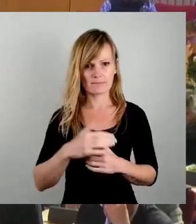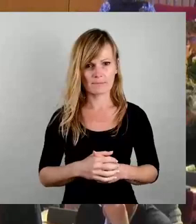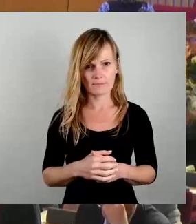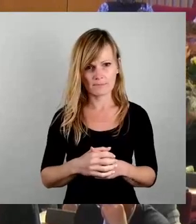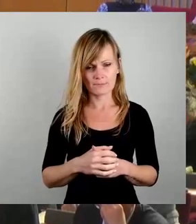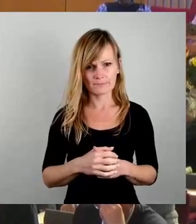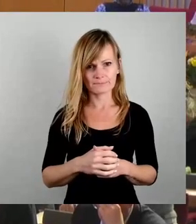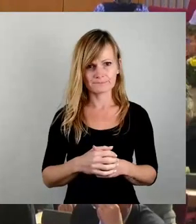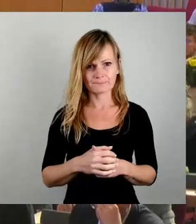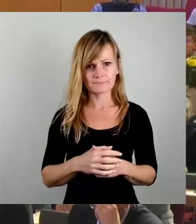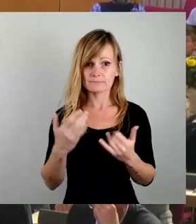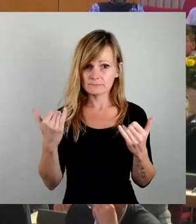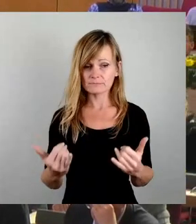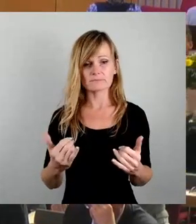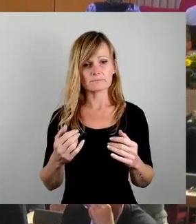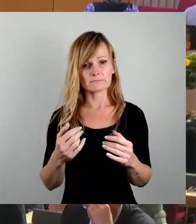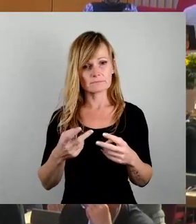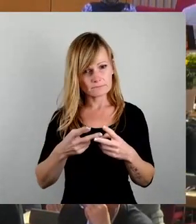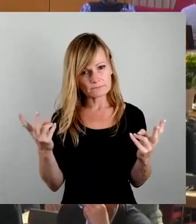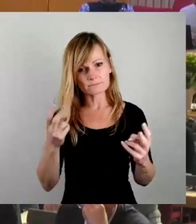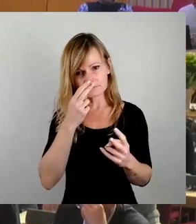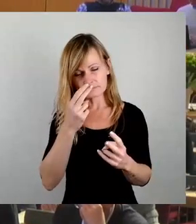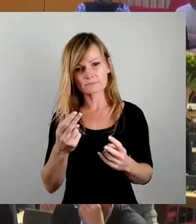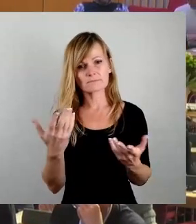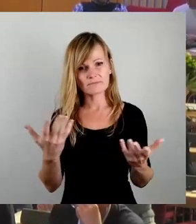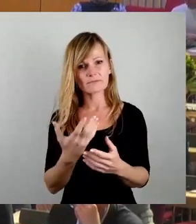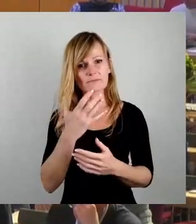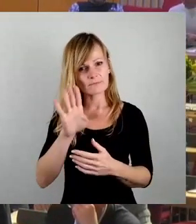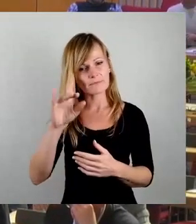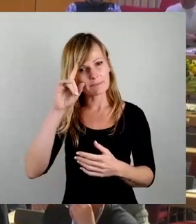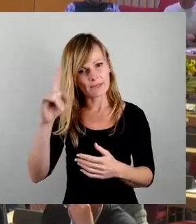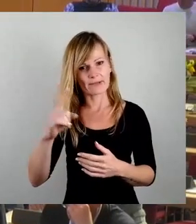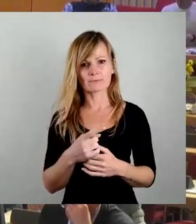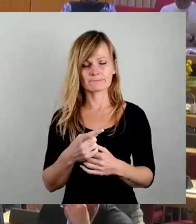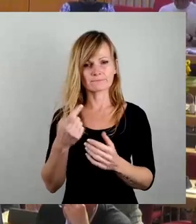positionieren Sie sich doch mal bitte bezüglich des ÖPNV und der Finanzierung.